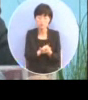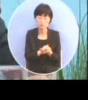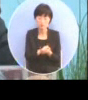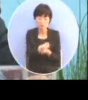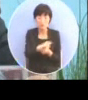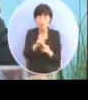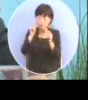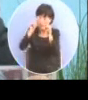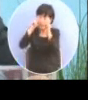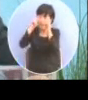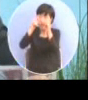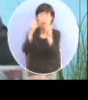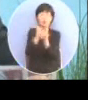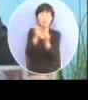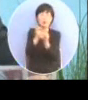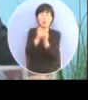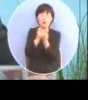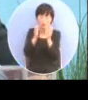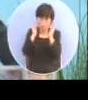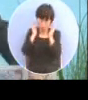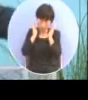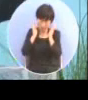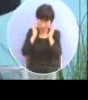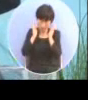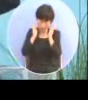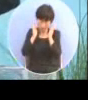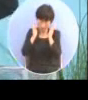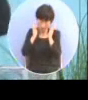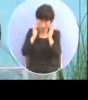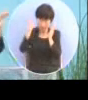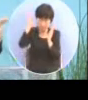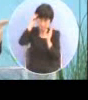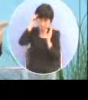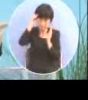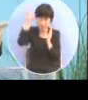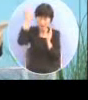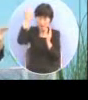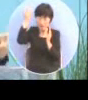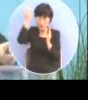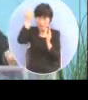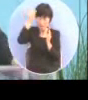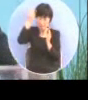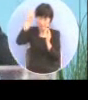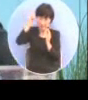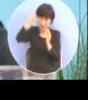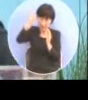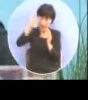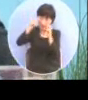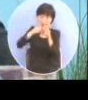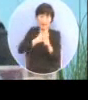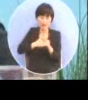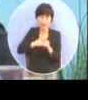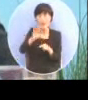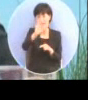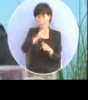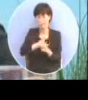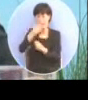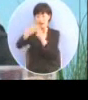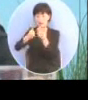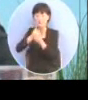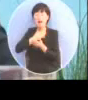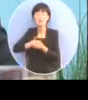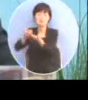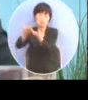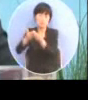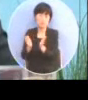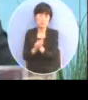không phải học tập để biết được điều này. Không phải thông minh để biết được điều này. Chính là Đức Chúa Trời cho ngươi biết điều này. Cho nên Chúa có